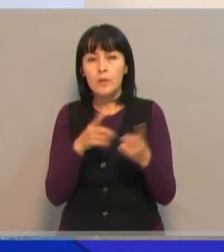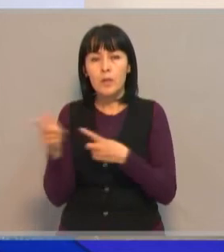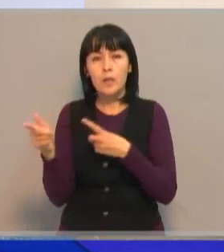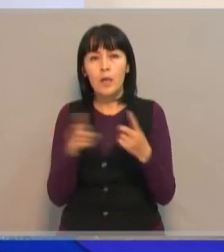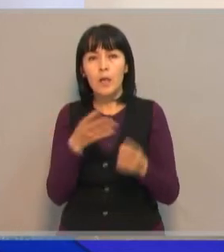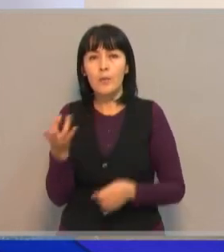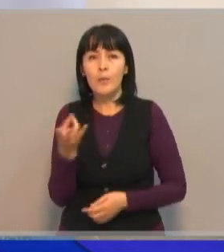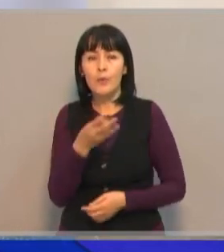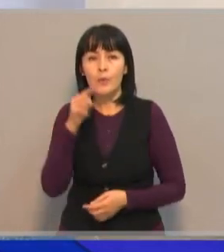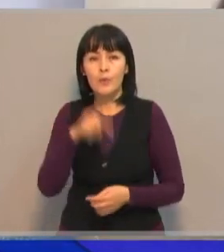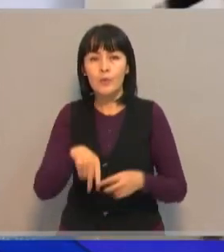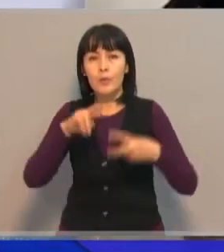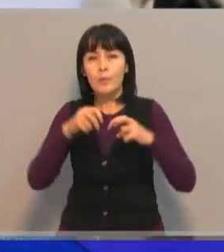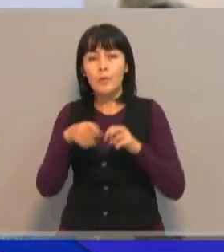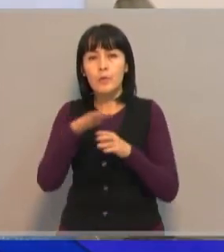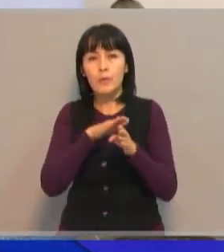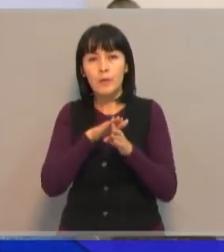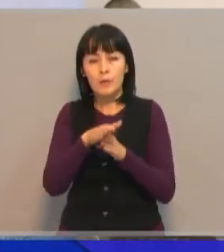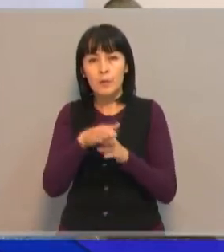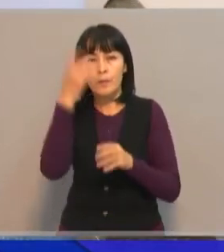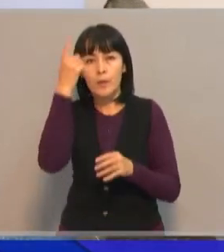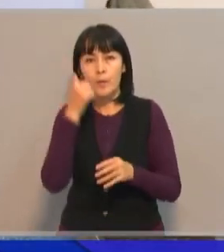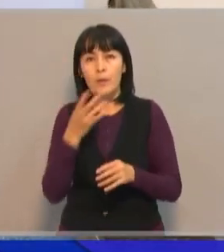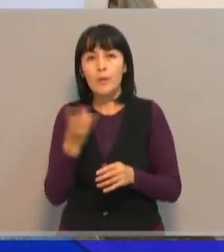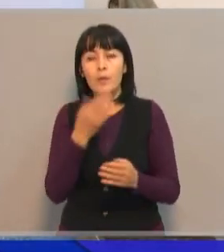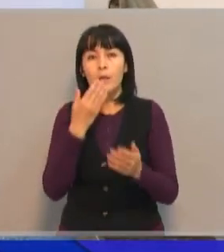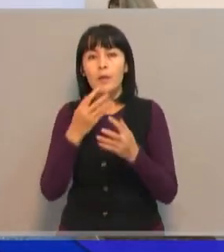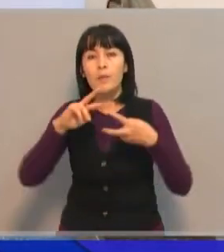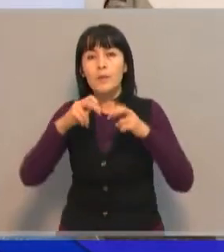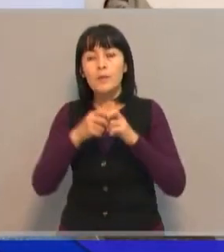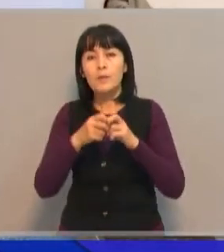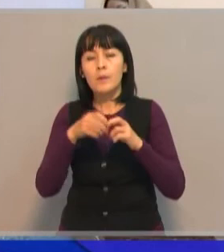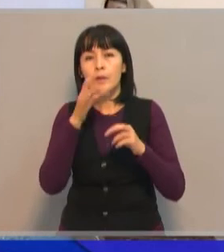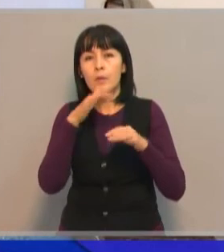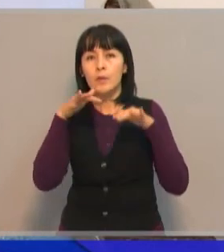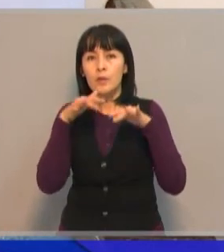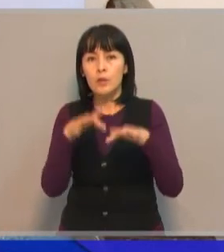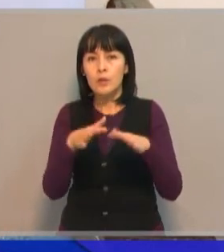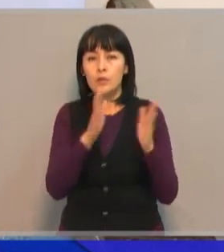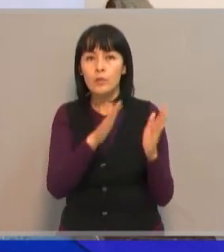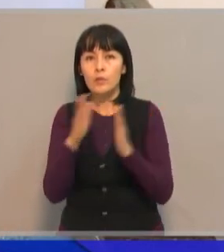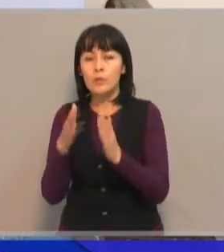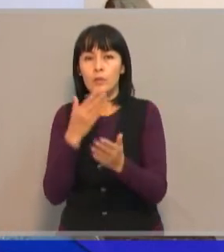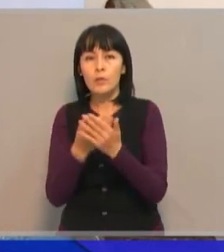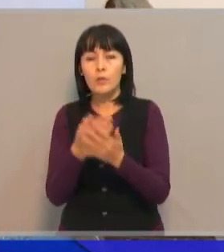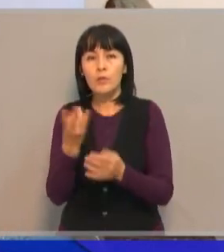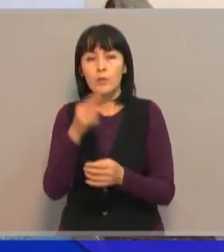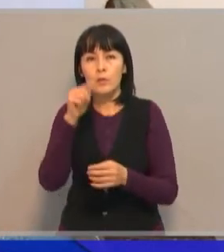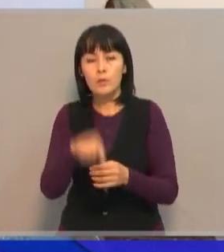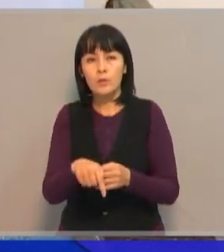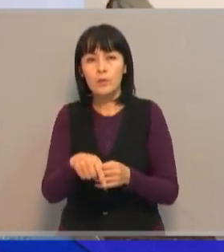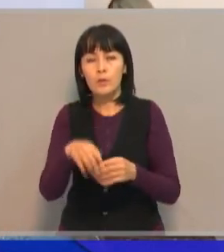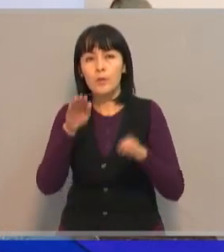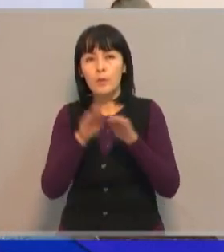болу керек. Сол мәселелердің бәрін көтере білу керек. Мәселе болған жерде оны шешу жолдарын ұсыну керек. Сол сияқты